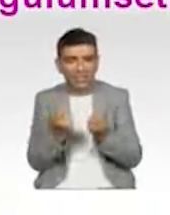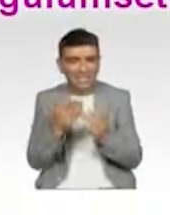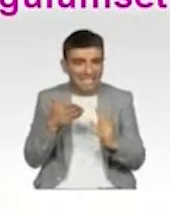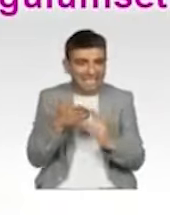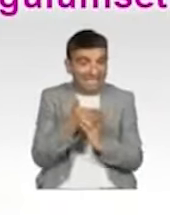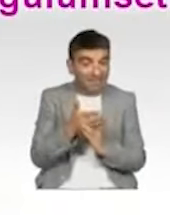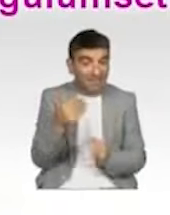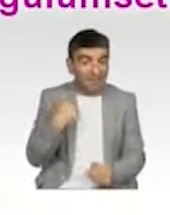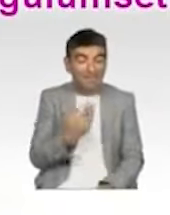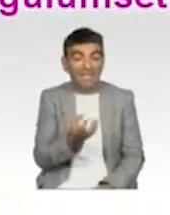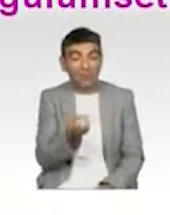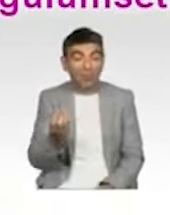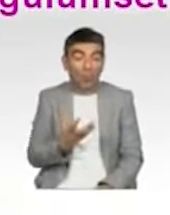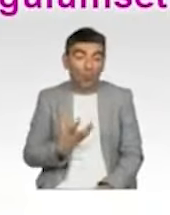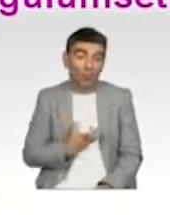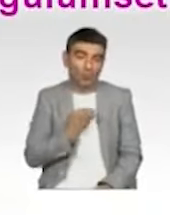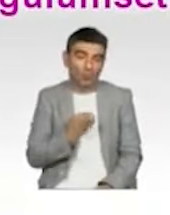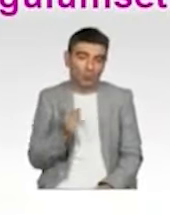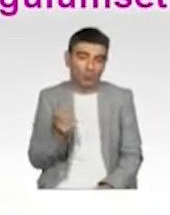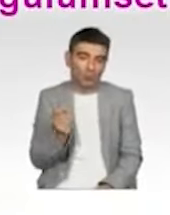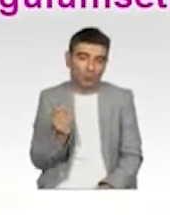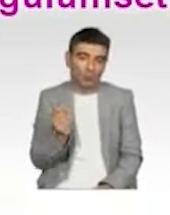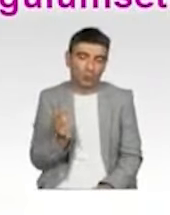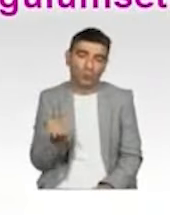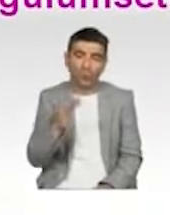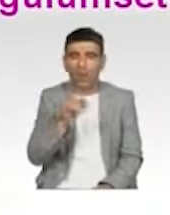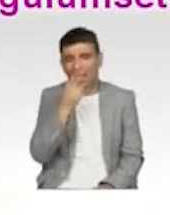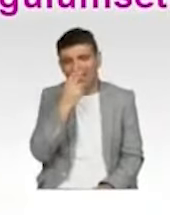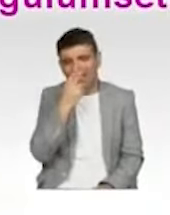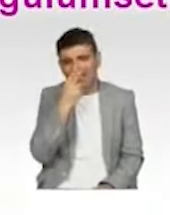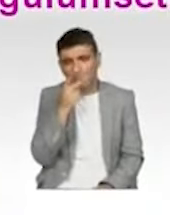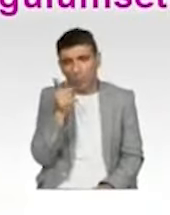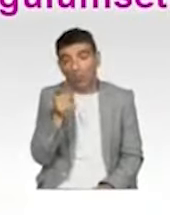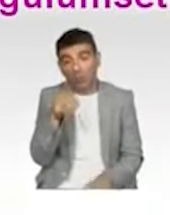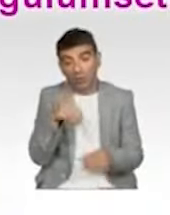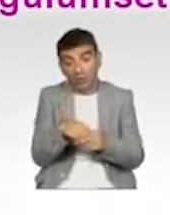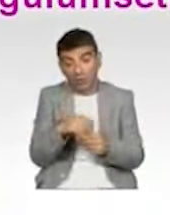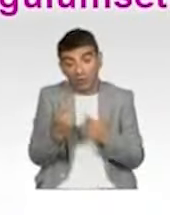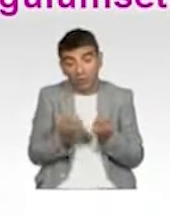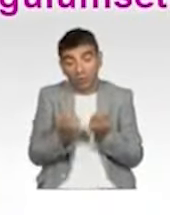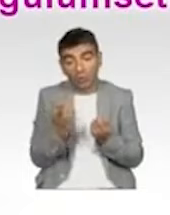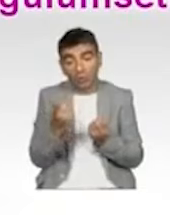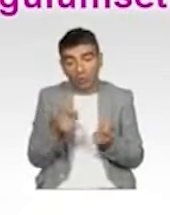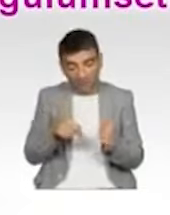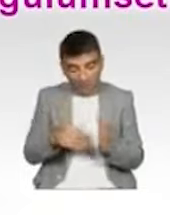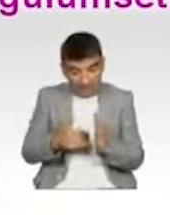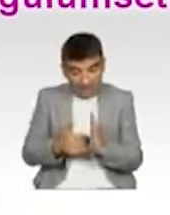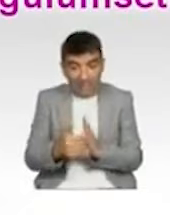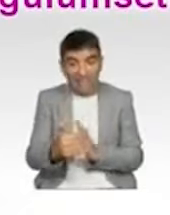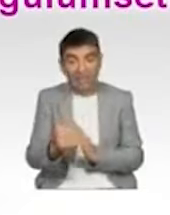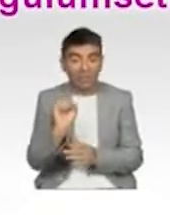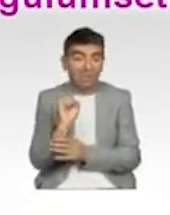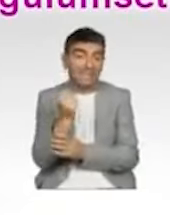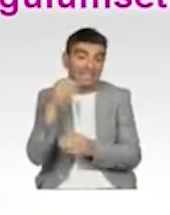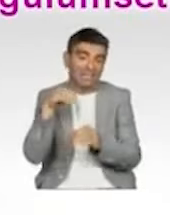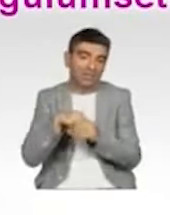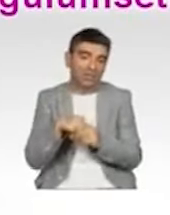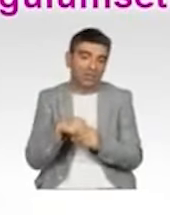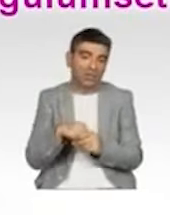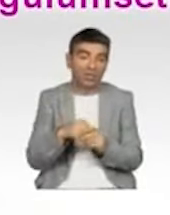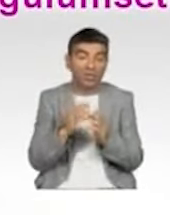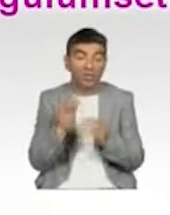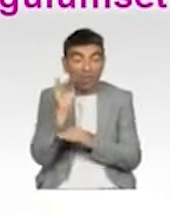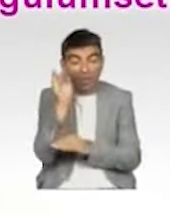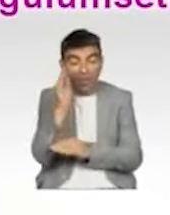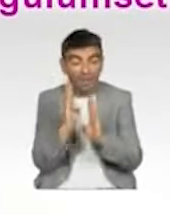beni o dönem çok üzmüştü. Sonra alışıyorsunuz. Tabii onlar için çalışıyoruz. Onların geleceği için, kariyeri için. Hayatta